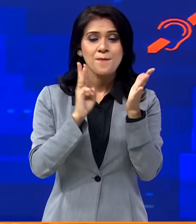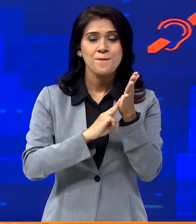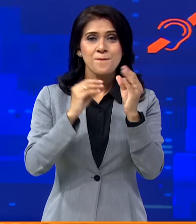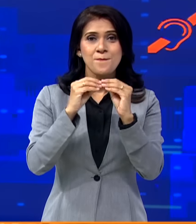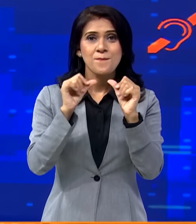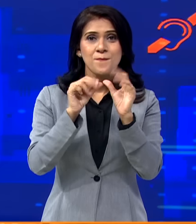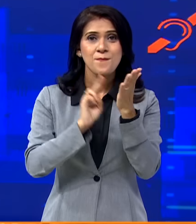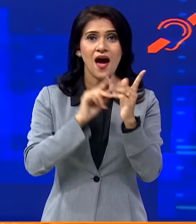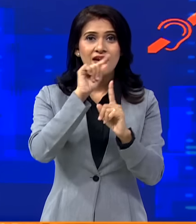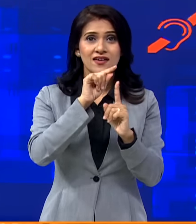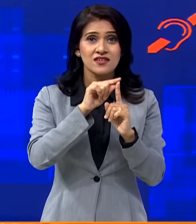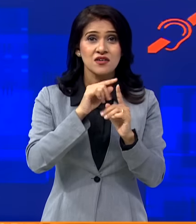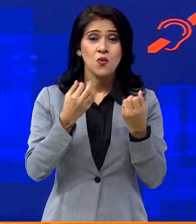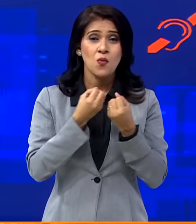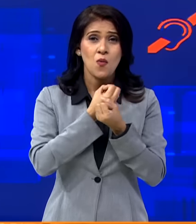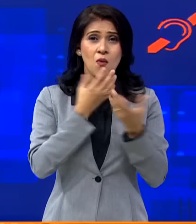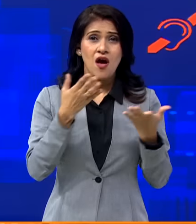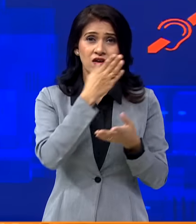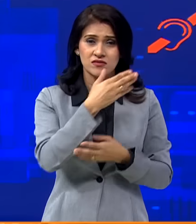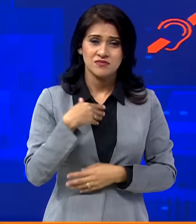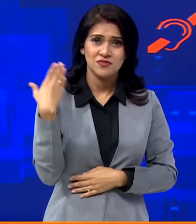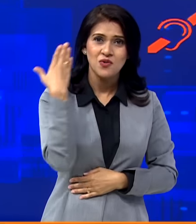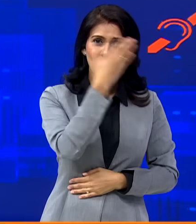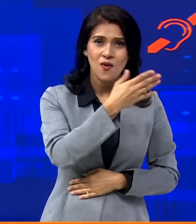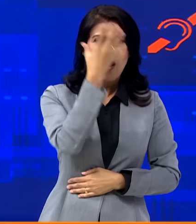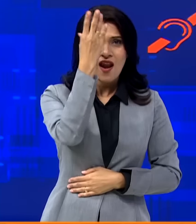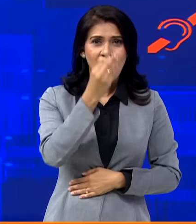के रात को रेड वाइन पीकर नाच